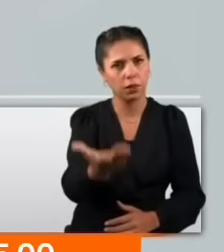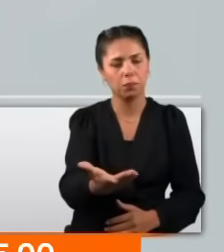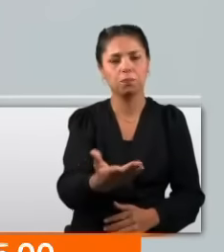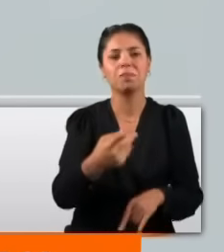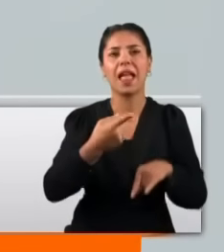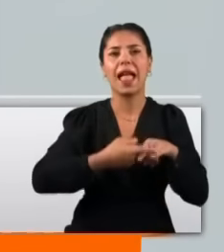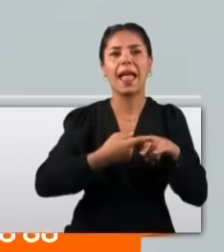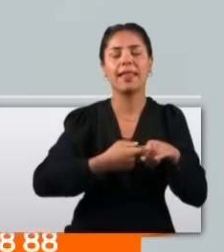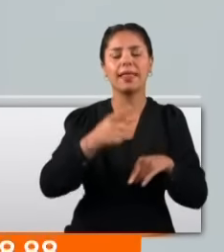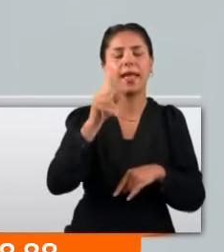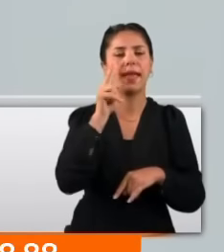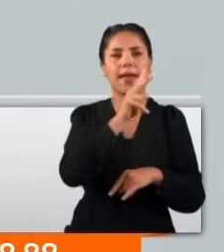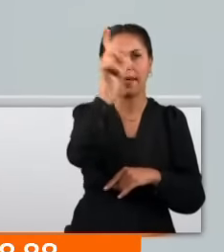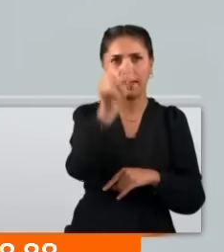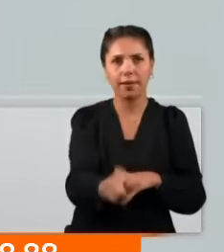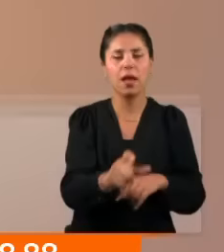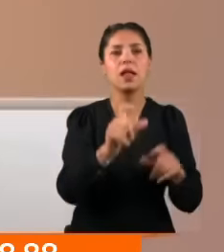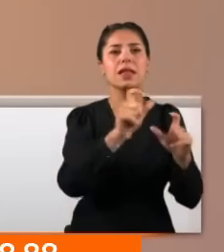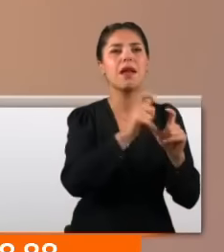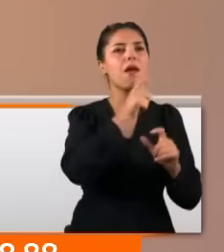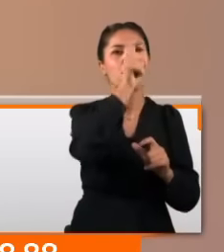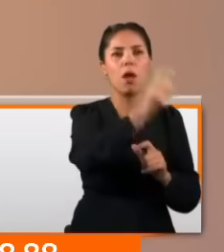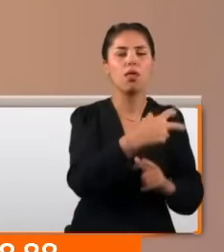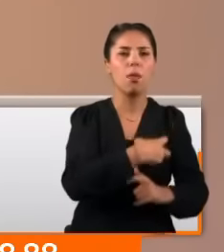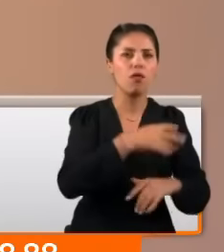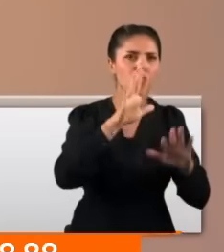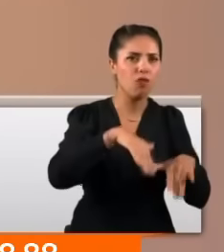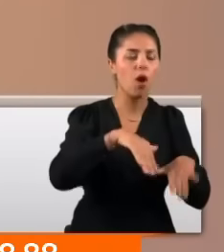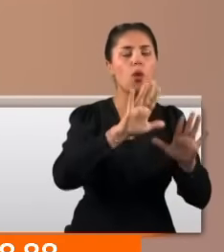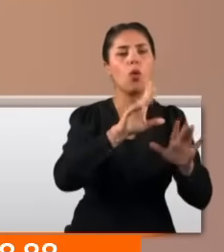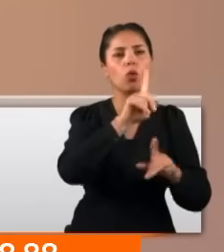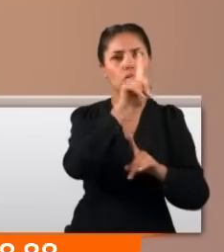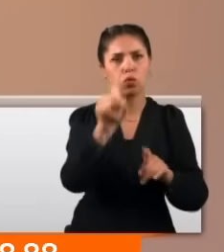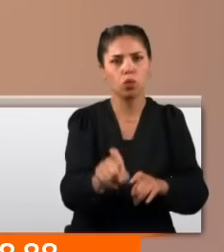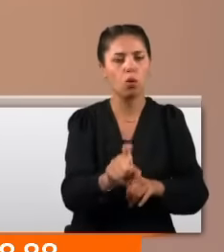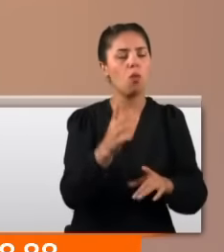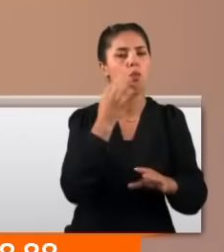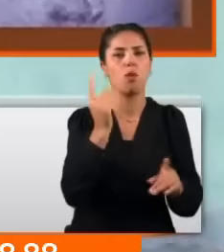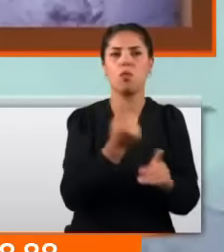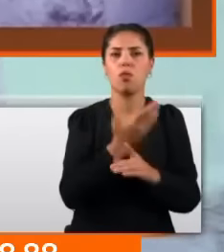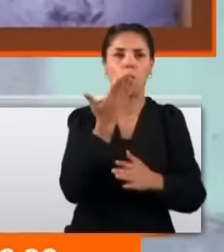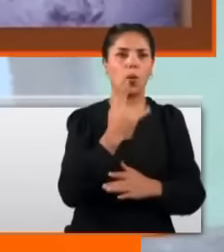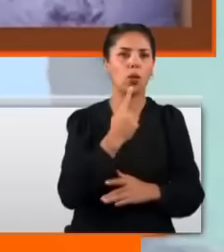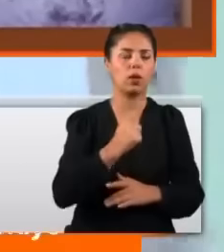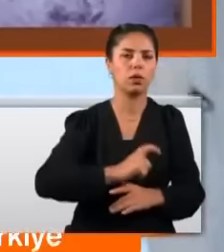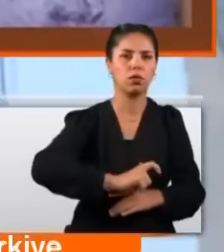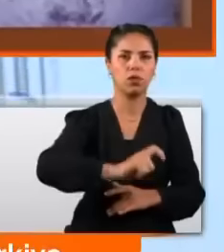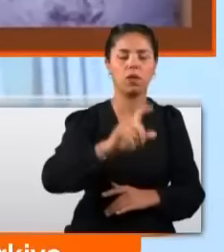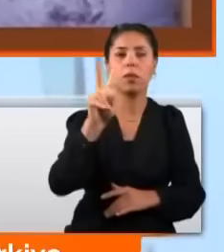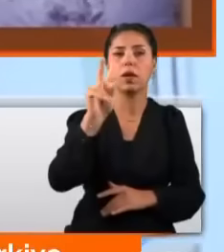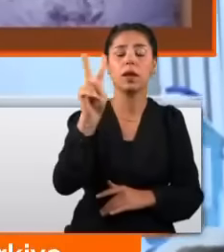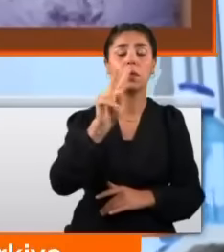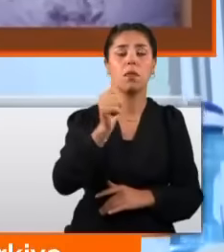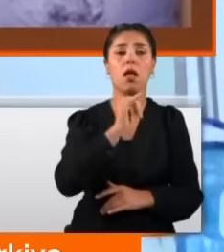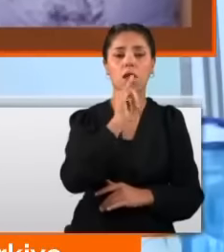Hediye Güran'a Salim Güran'la ilişkisi olup olmadığı da soruldu. Yenge, kesinlikle böyle bir şey yok diyerek cevap verdi. 26 Temmuz'da